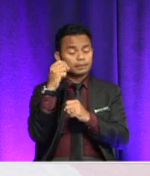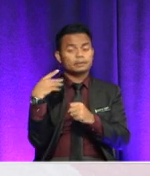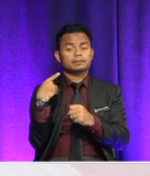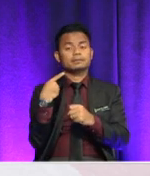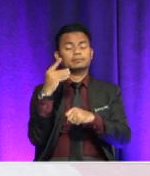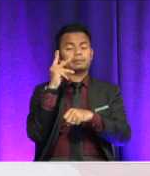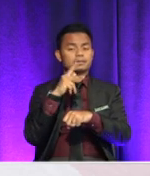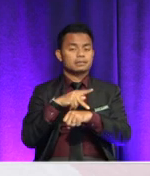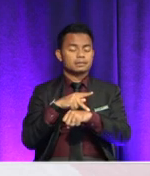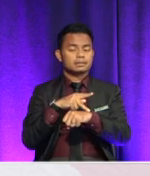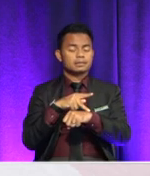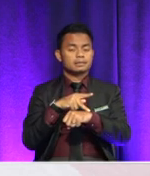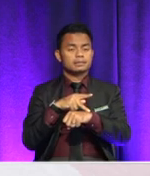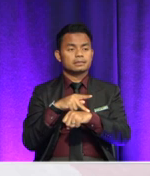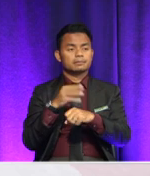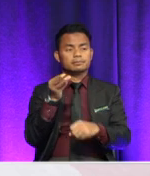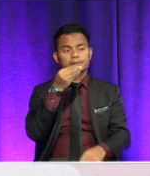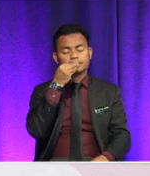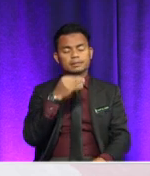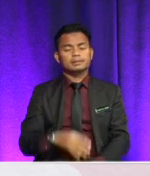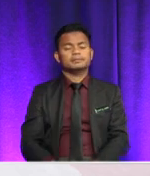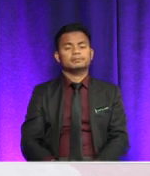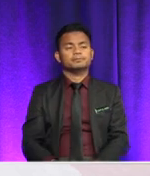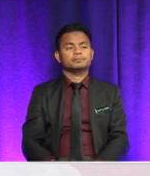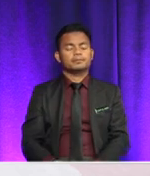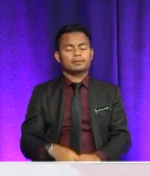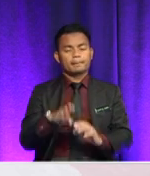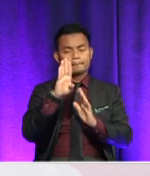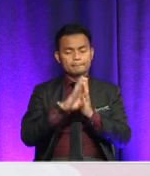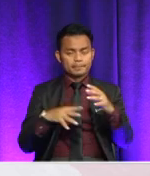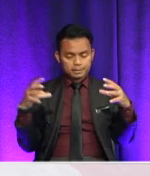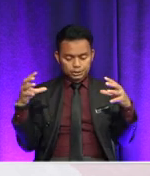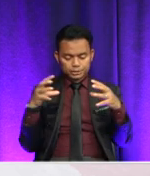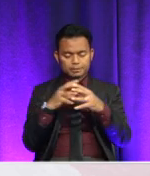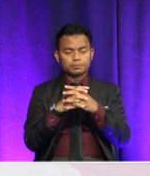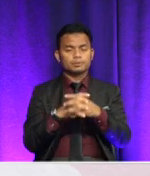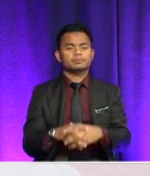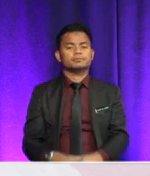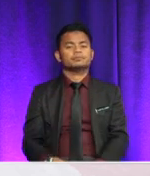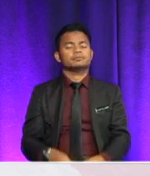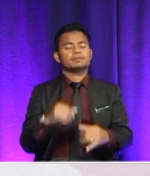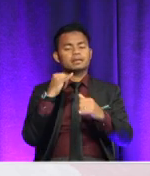ke ketika dicampur bercampur dan akhirnya